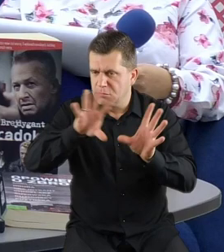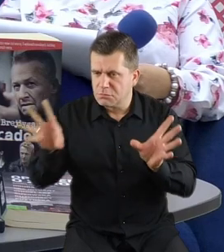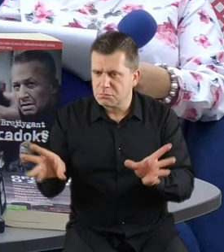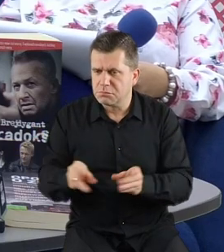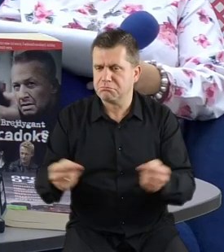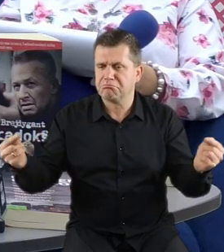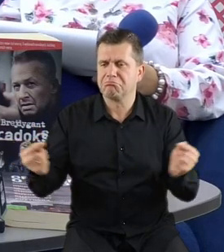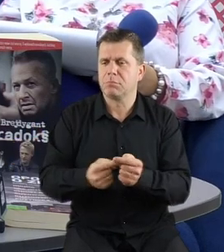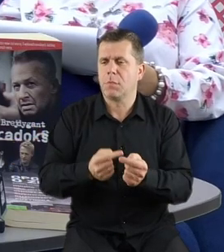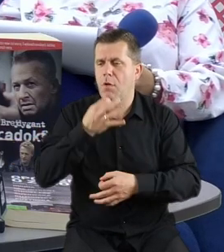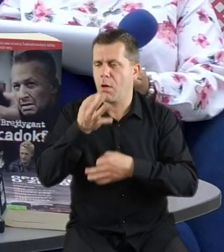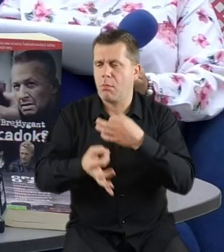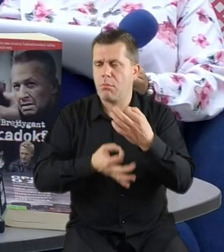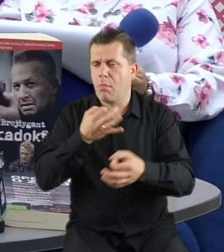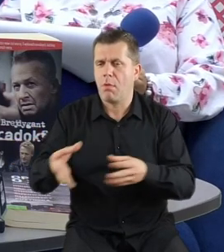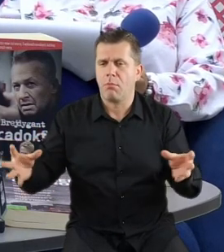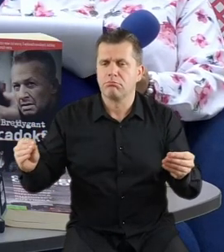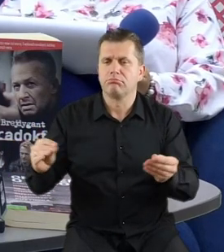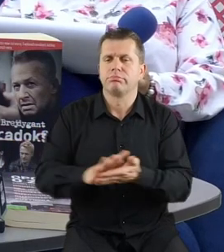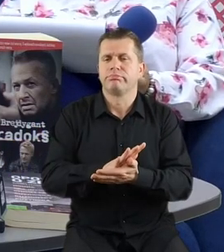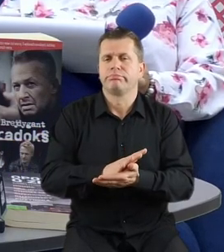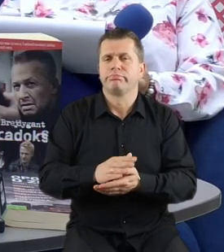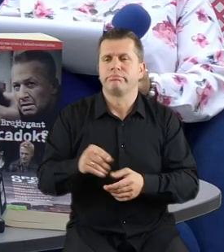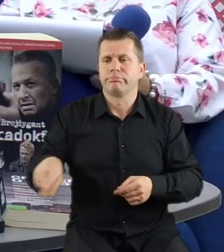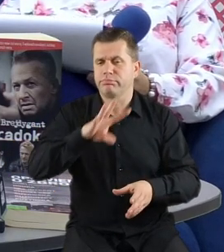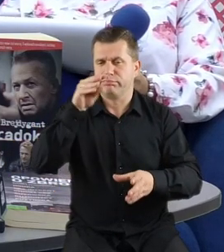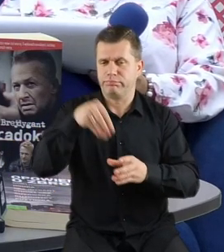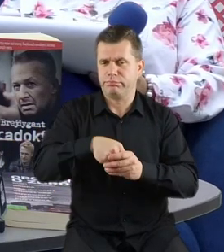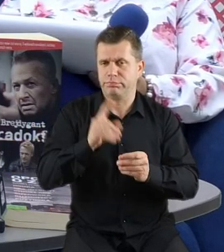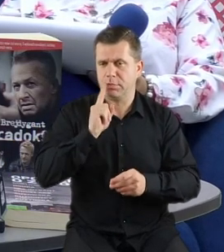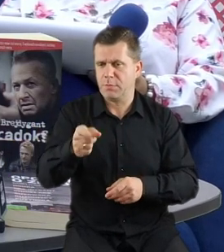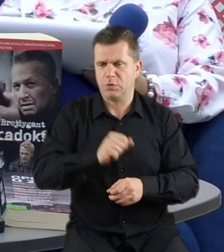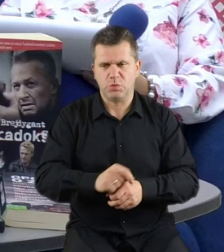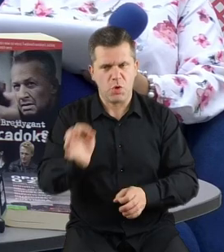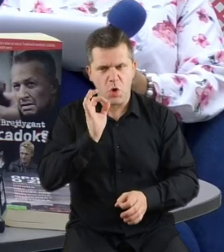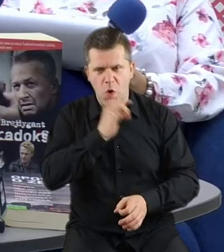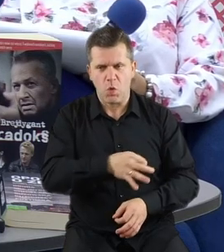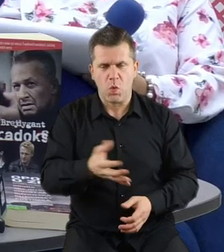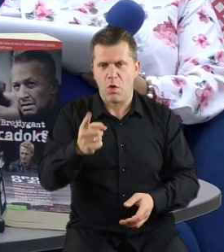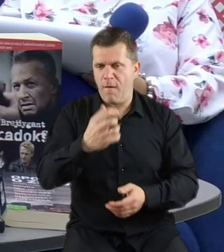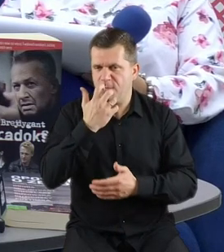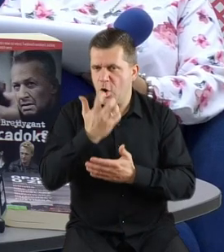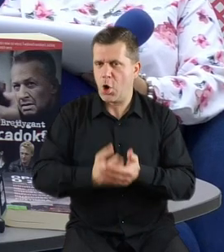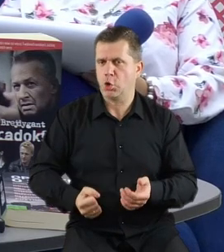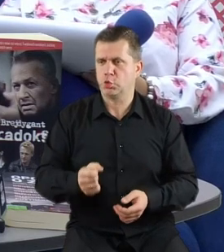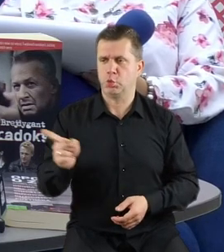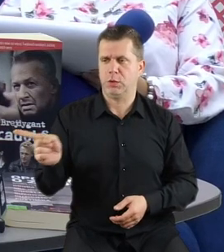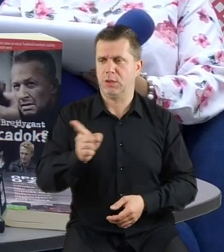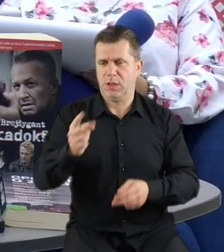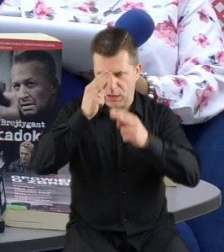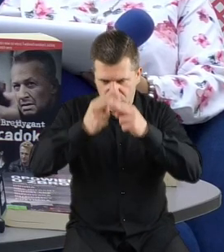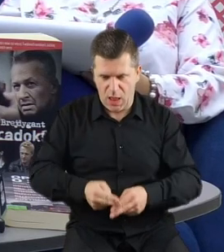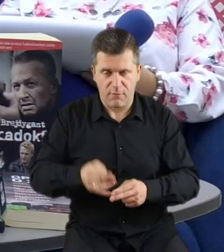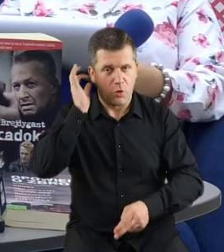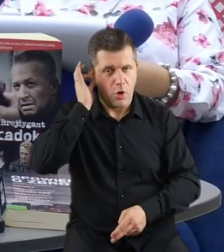z nimi wszystkimi na tym, i to jest zresztą w nim bodaj najokrutniejsze, no, że on wykorzystuje